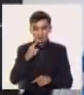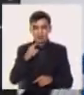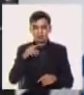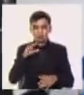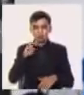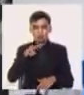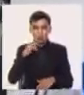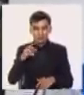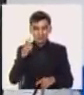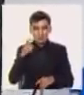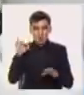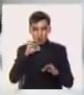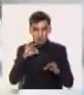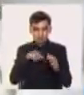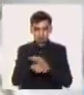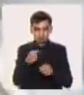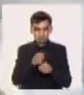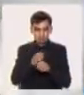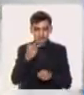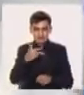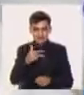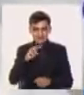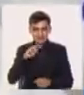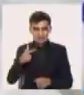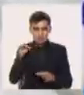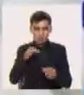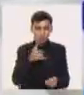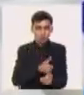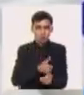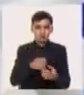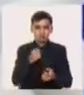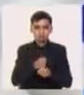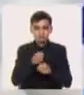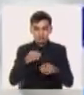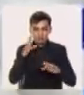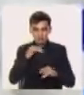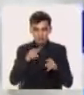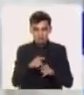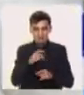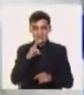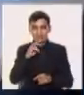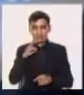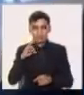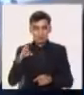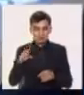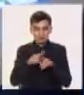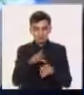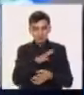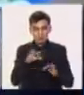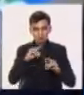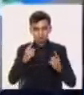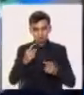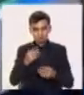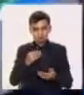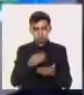реагентов, которых хватило бы для изготовления 30 килограммов наркотиков. Также сотрудники КНБ изъяли у задержанных крупную сумму денег